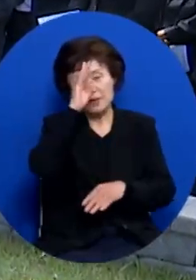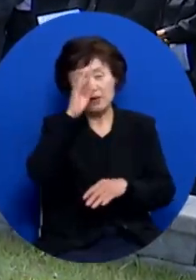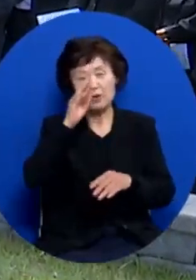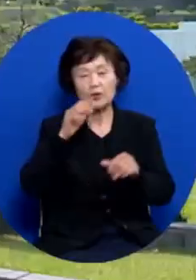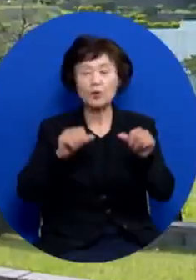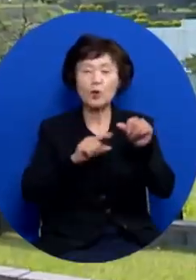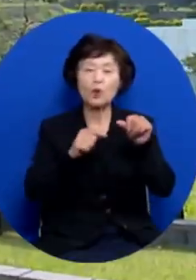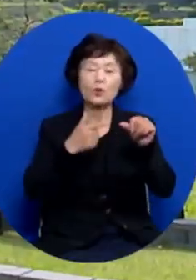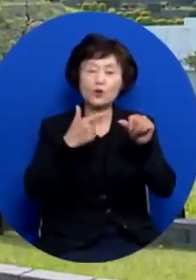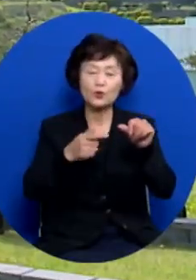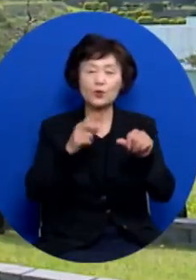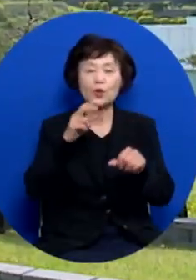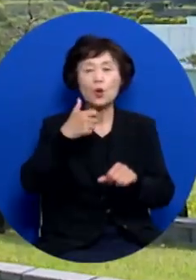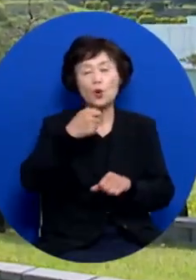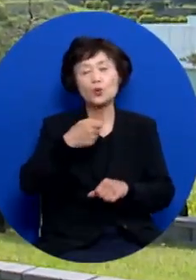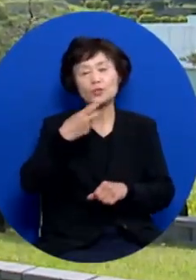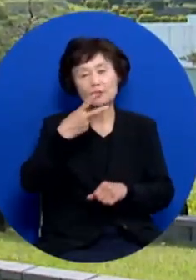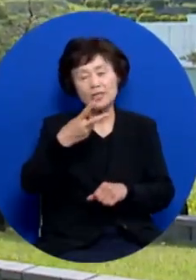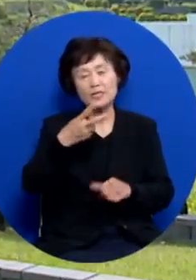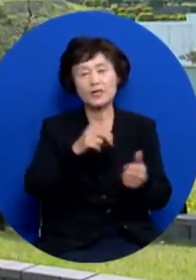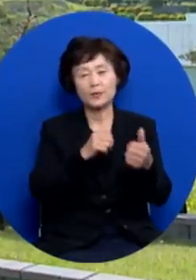6일 52세 일기로 별세했습니다